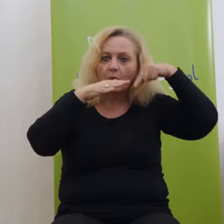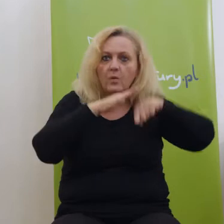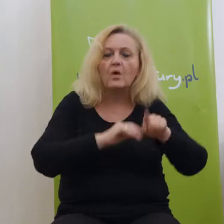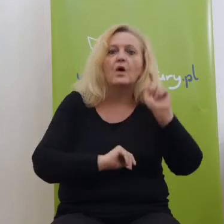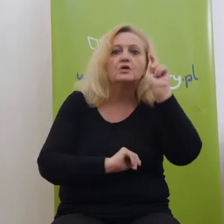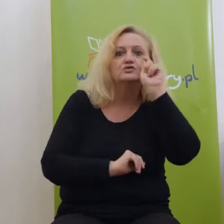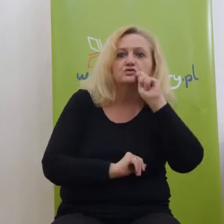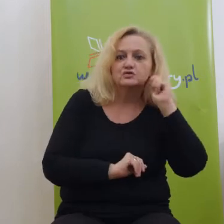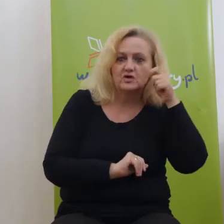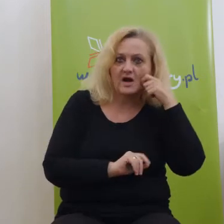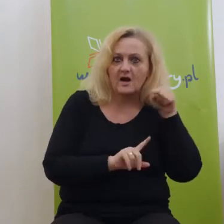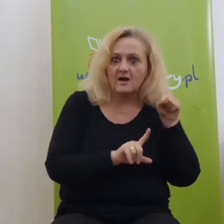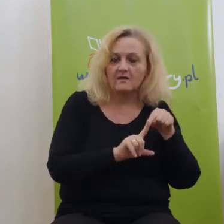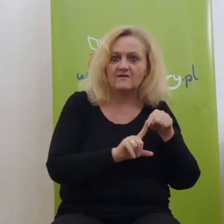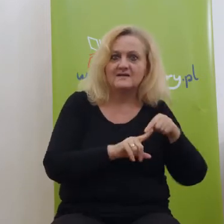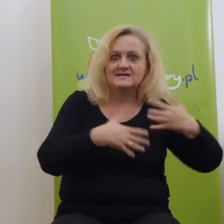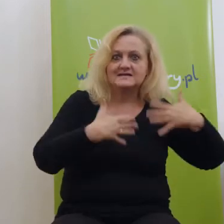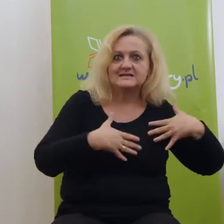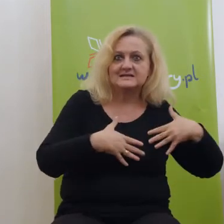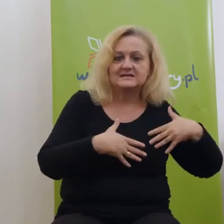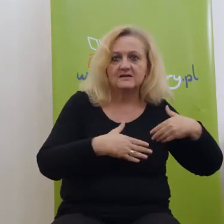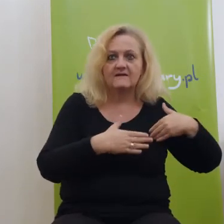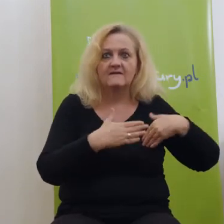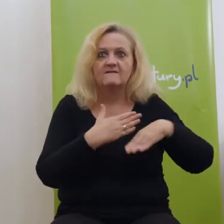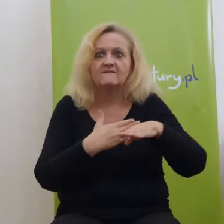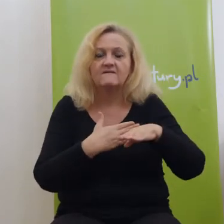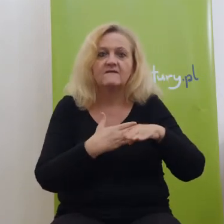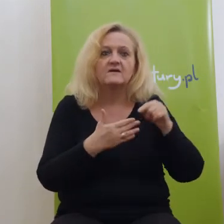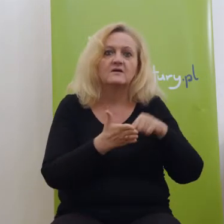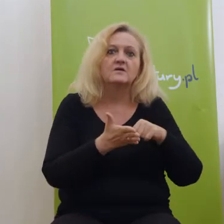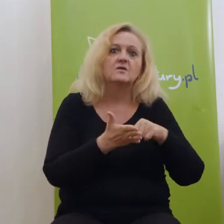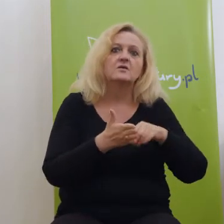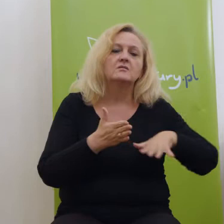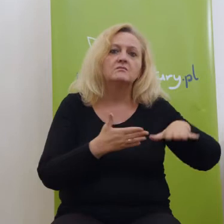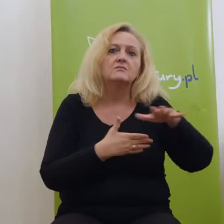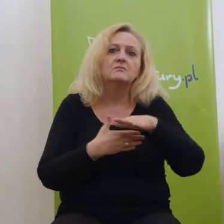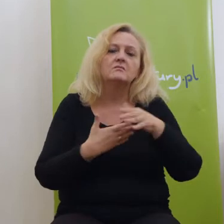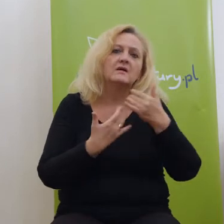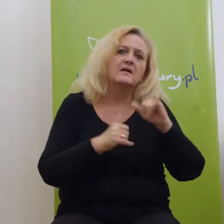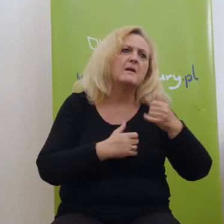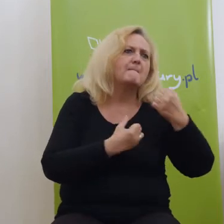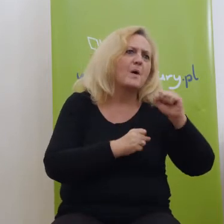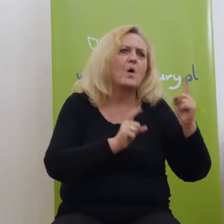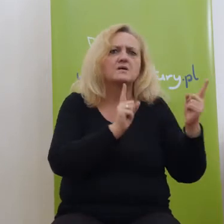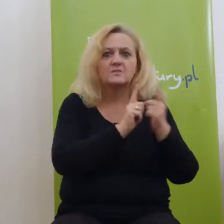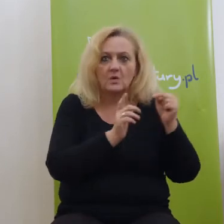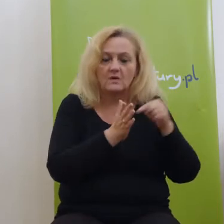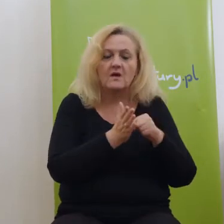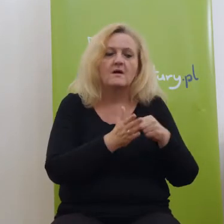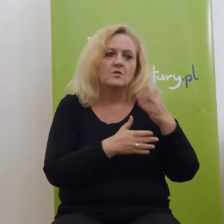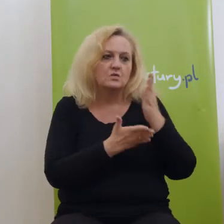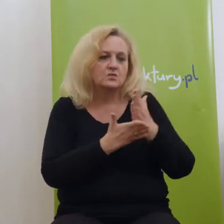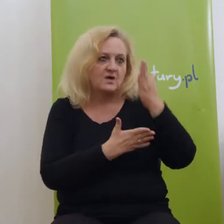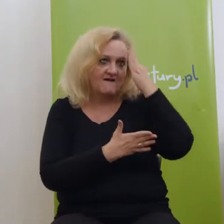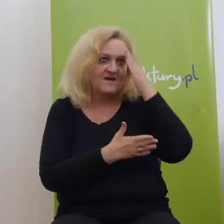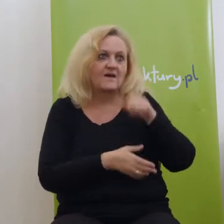dziadek wychodził zdenerwowany chyba po dziubaska czy po innego z bohaterów i już było wiadomo, że